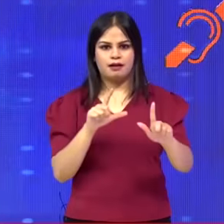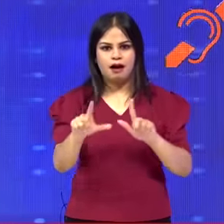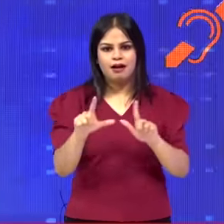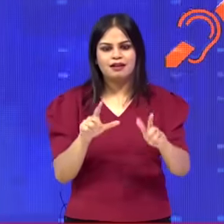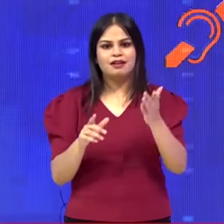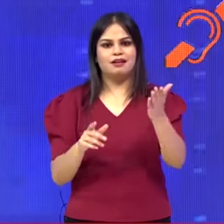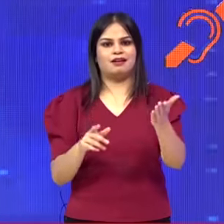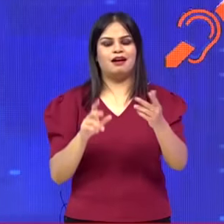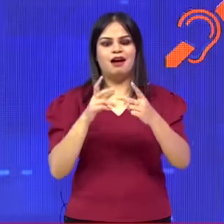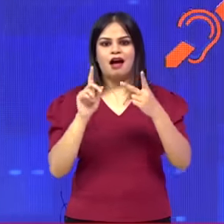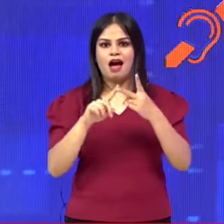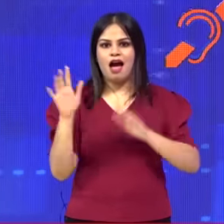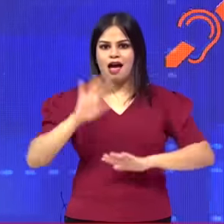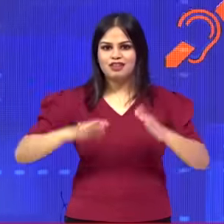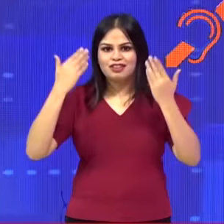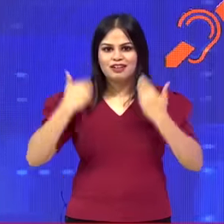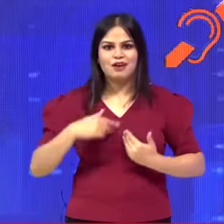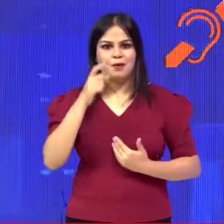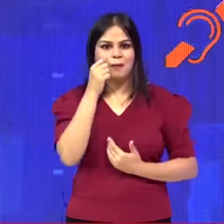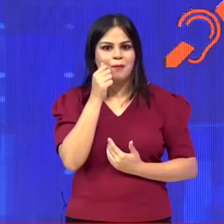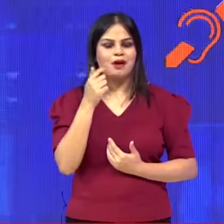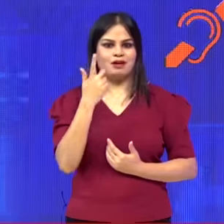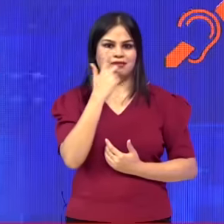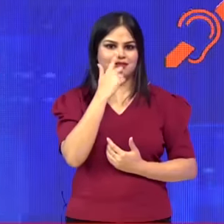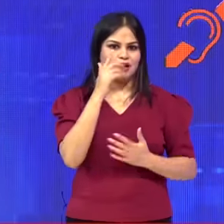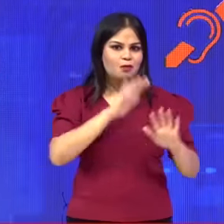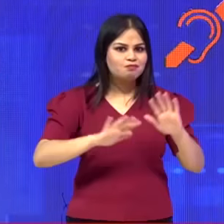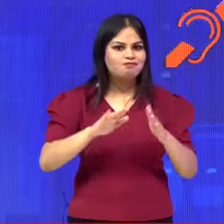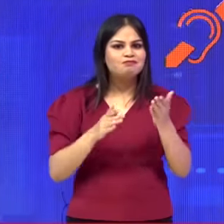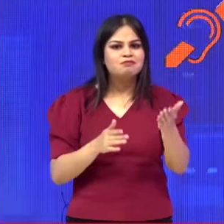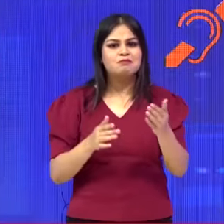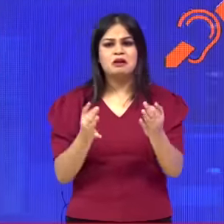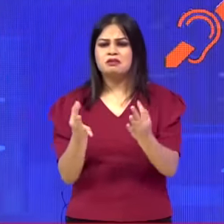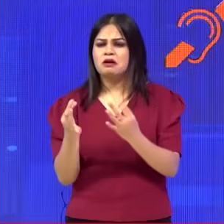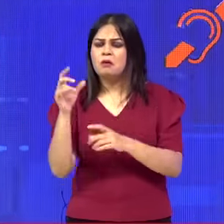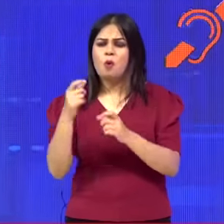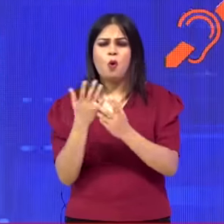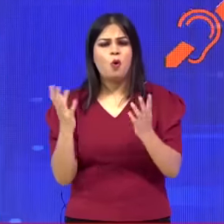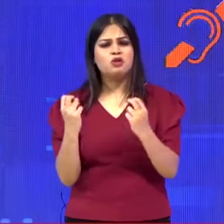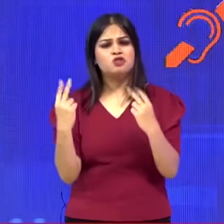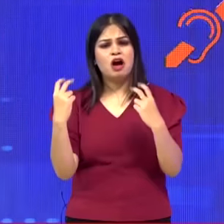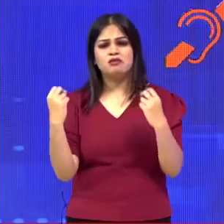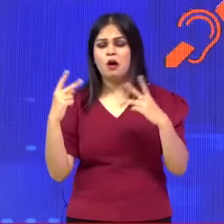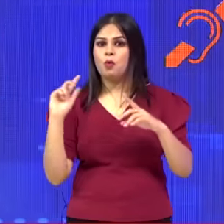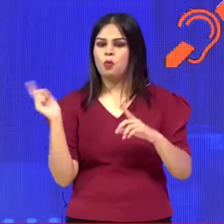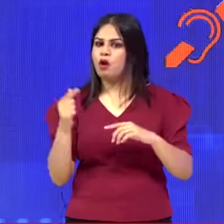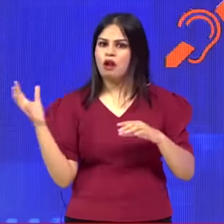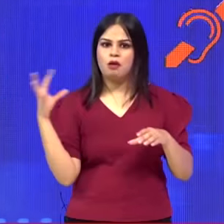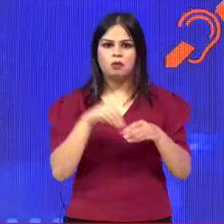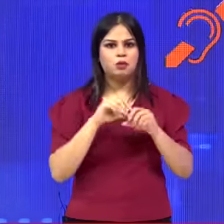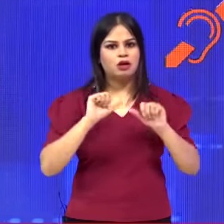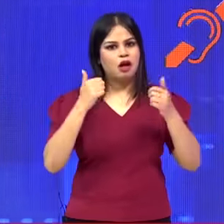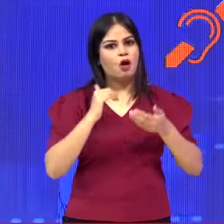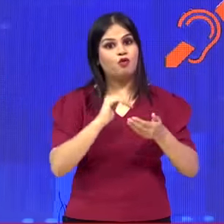प्रोड्यूसर, एक्टर, हीरोइन, स्टार, हर एक स्टार होगा आपके अवार्ड फंक्शन के अंदर,